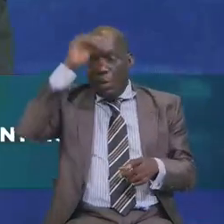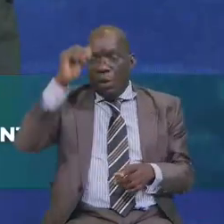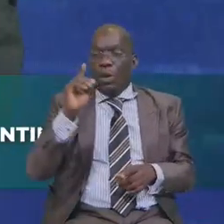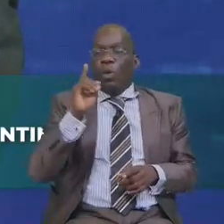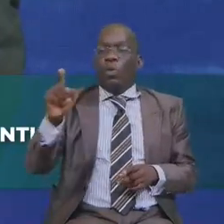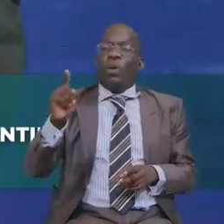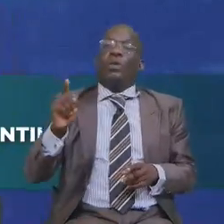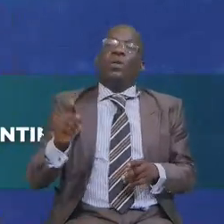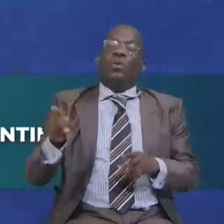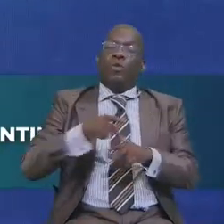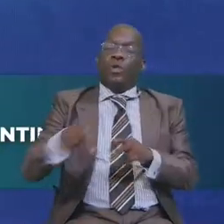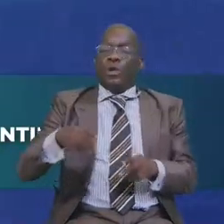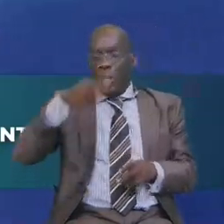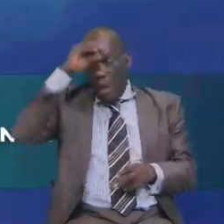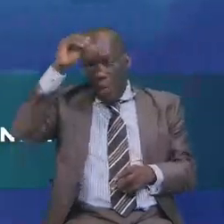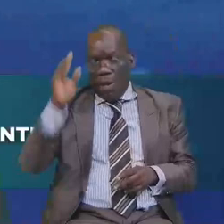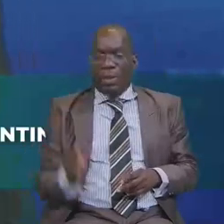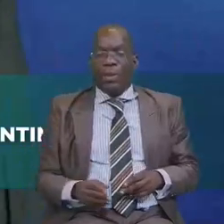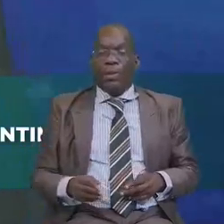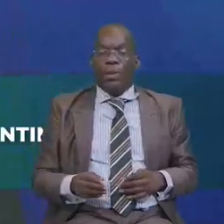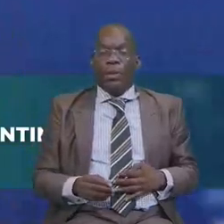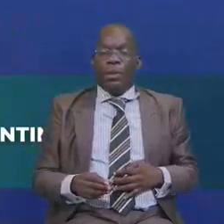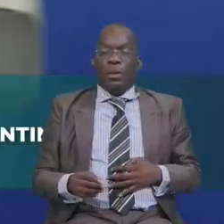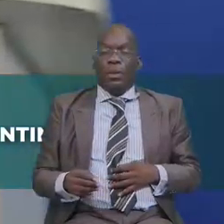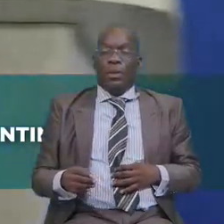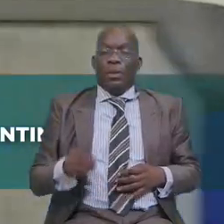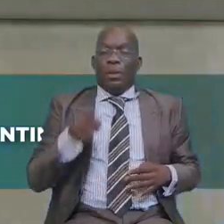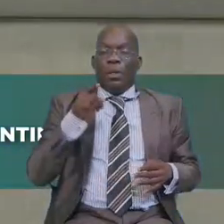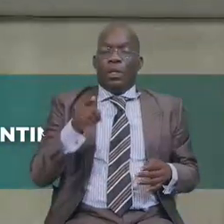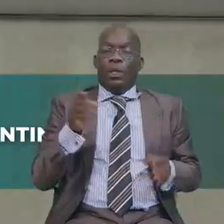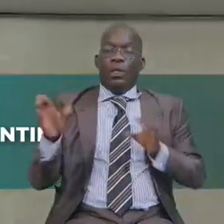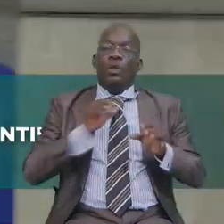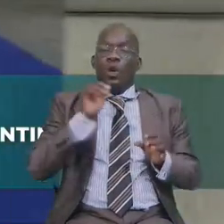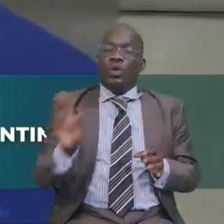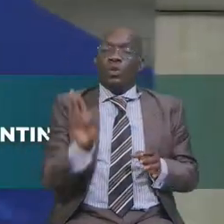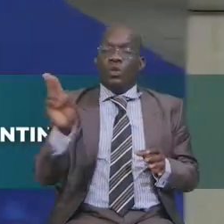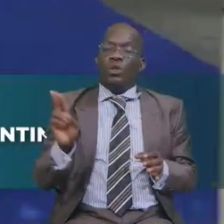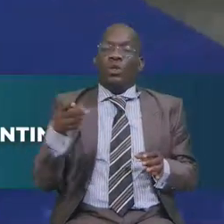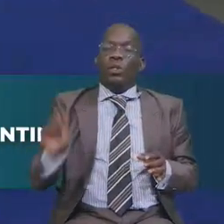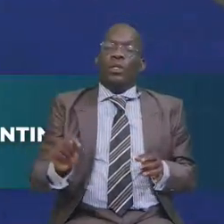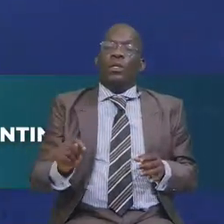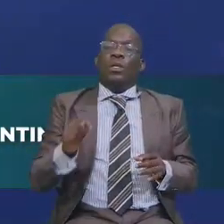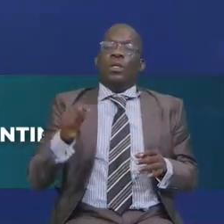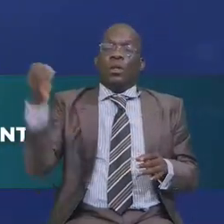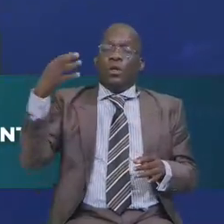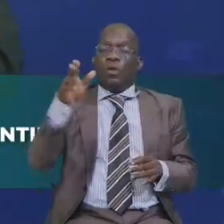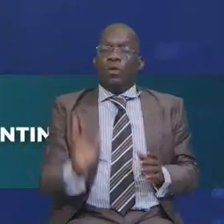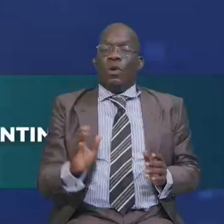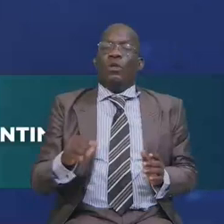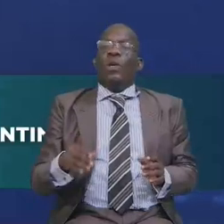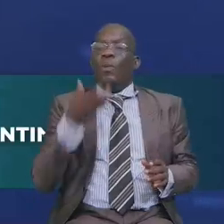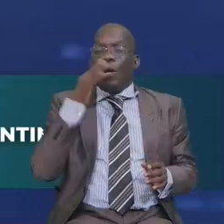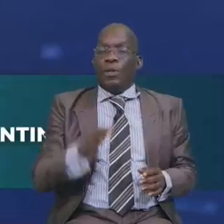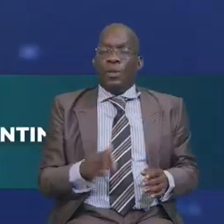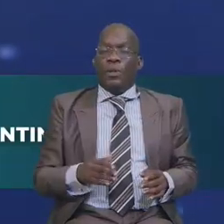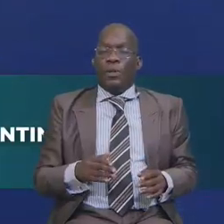seule profession. Et il n'utilisait pas mal la grâce de Dieu. Vous voyez, les choses qu'il a